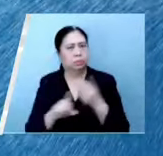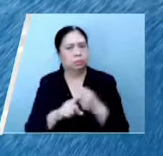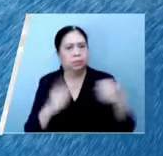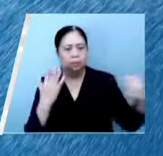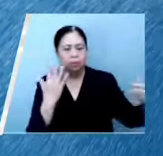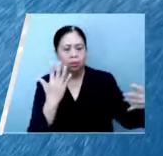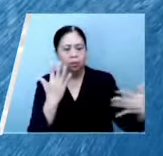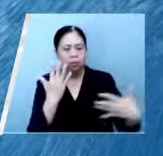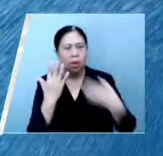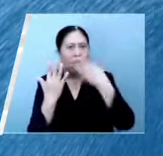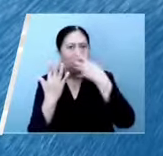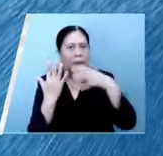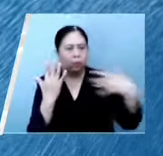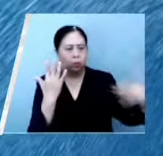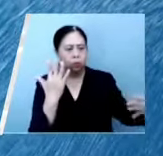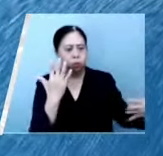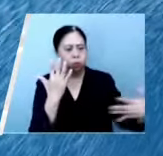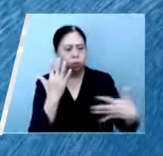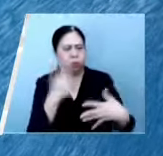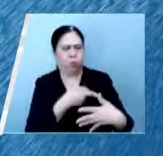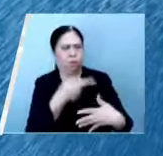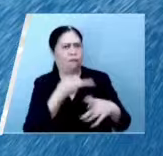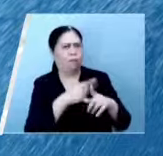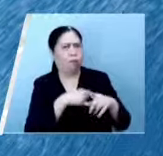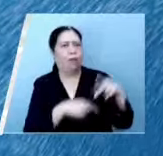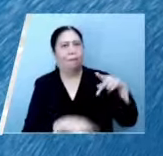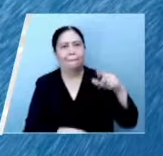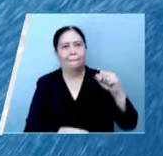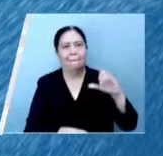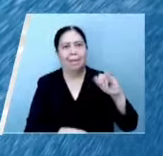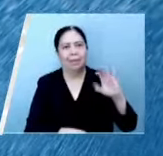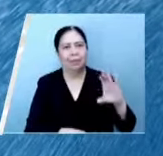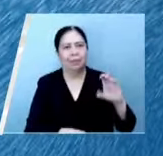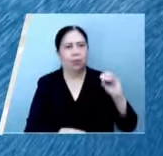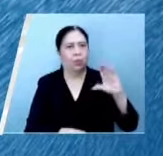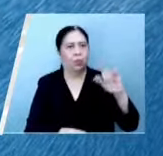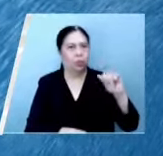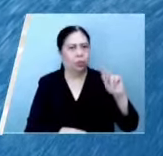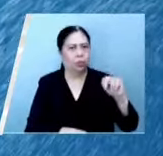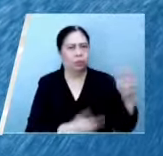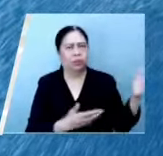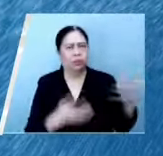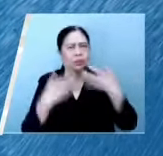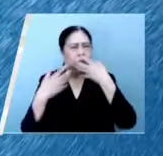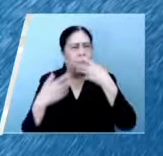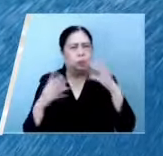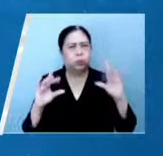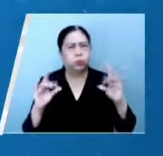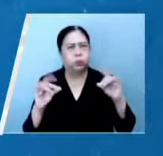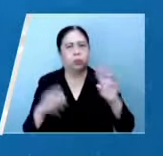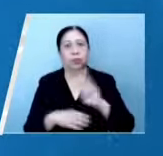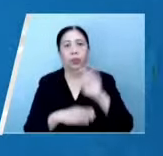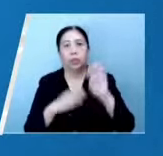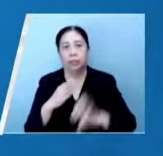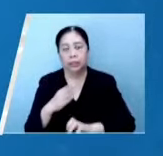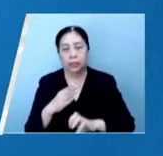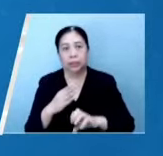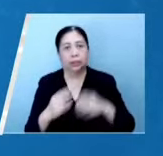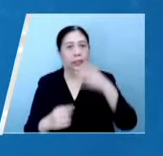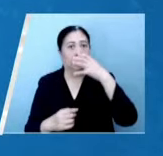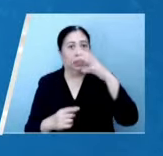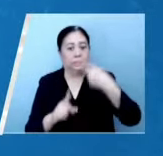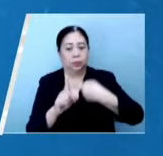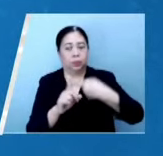mainit na hangin galing sa karagatang Pasipiko ang iiral at magdadala ng malinsangang panahon ngayong weekend. Sa heat index forecast ng